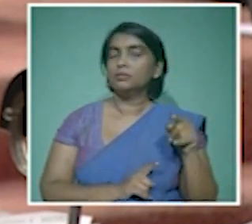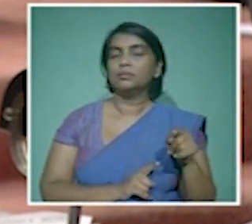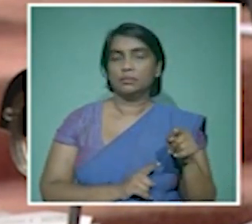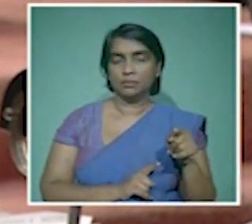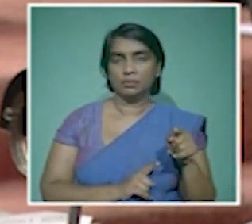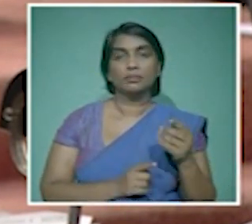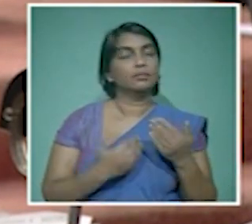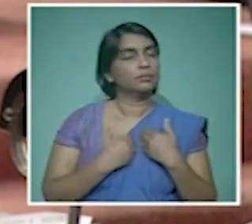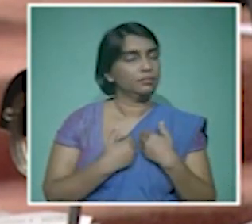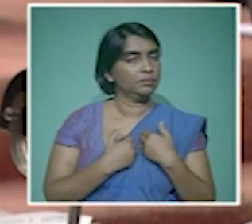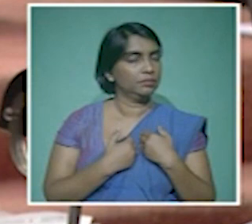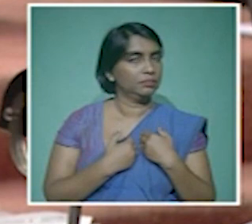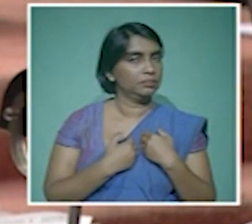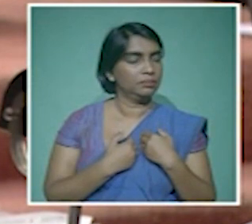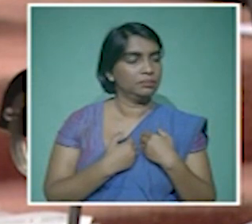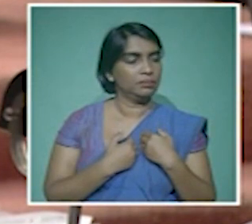முன்னேற்றகரமான ஆரம்பித்திருக்கின்றதுடைய